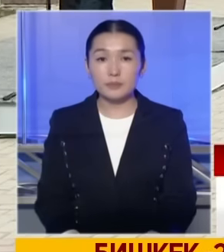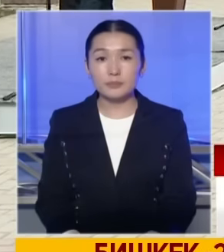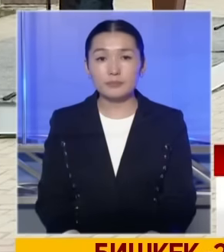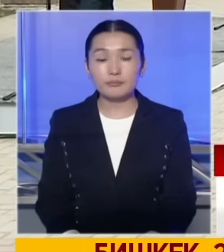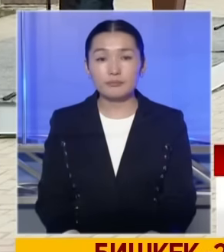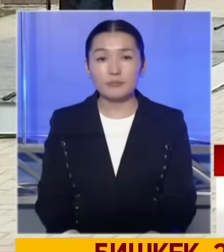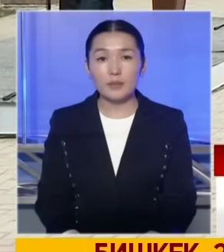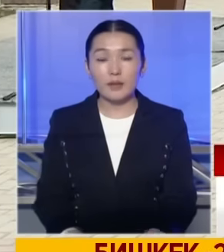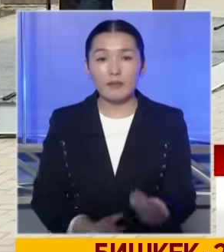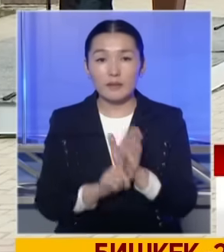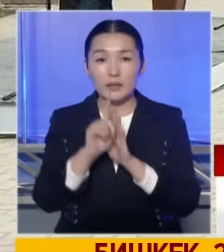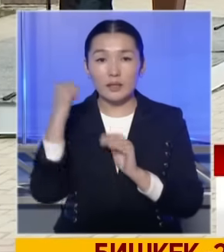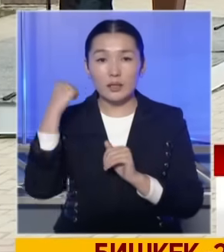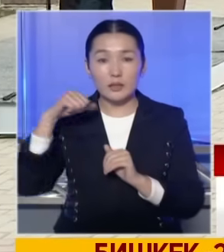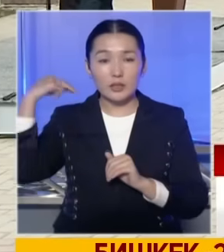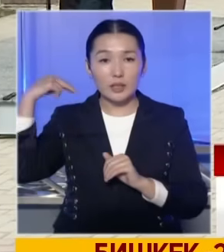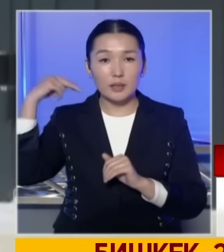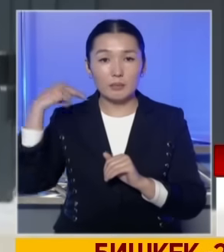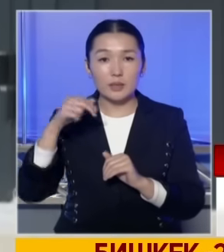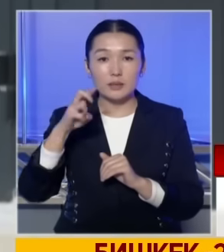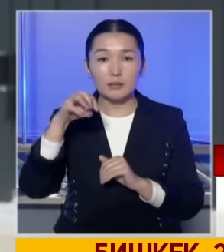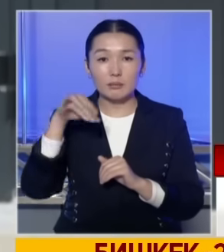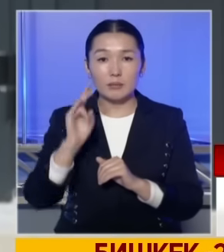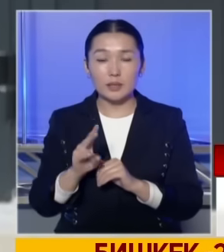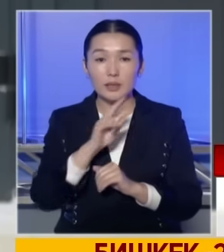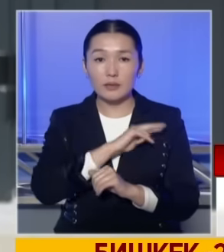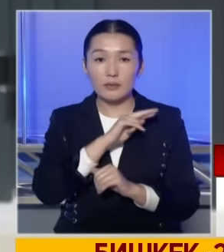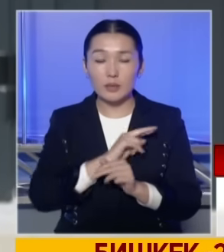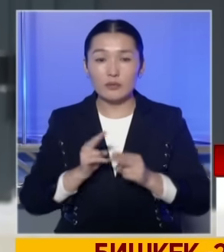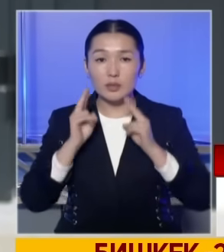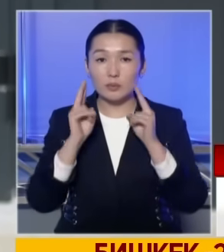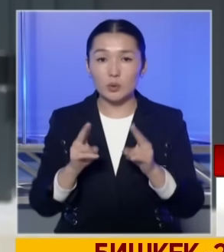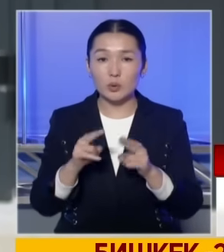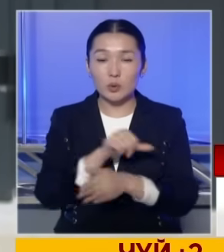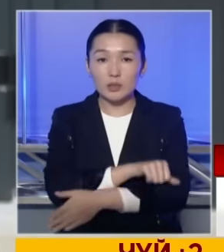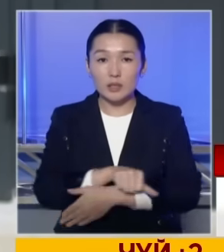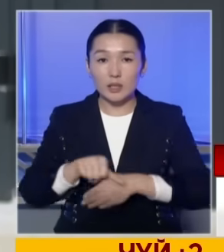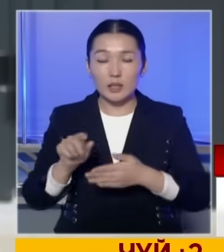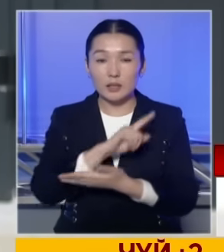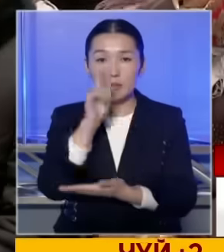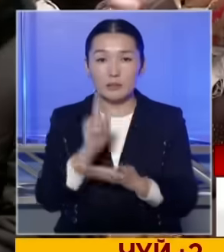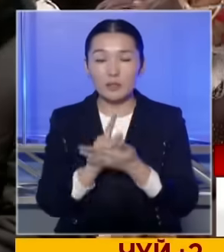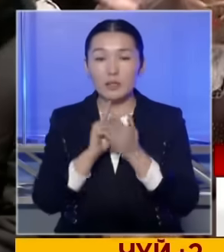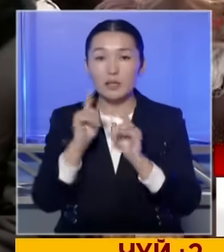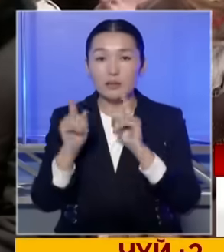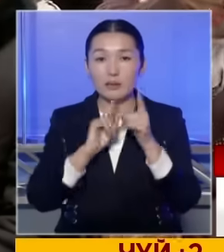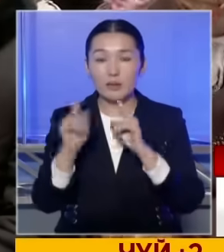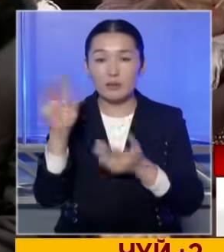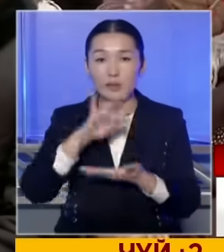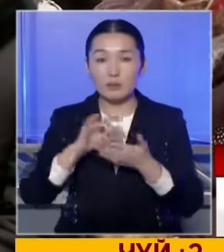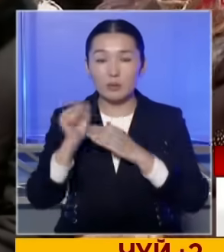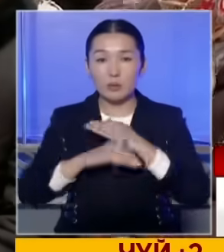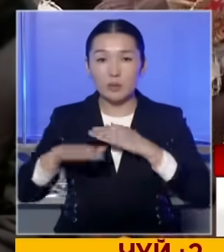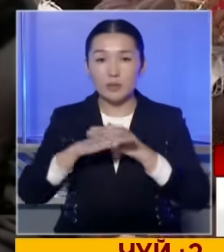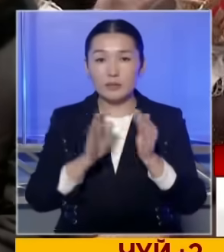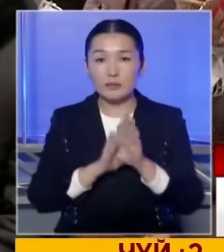кетсек, бул апта башында мамлекет башчысы Садыр Жапаров Баткендеги жумуш сапарынын учурунда чек ара маселелерине да токтолуп, Борбор Азияда толугу менен